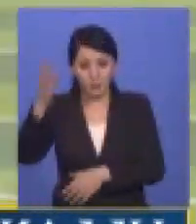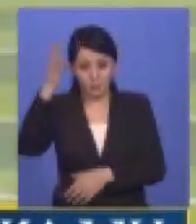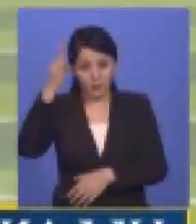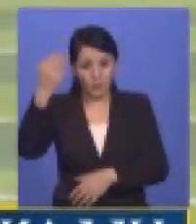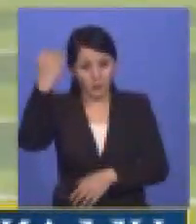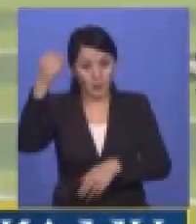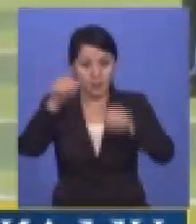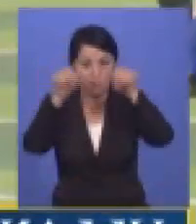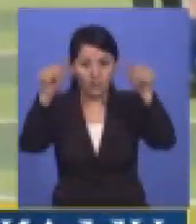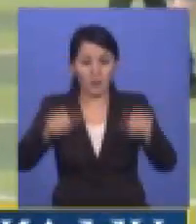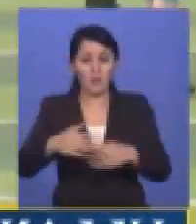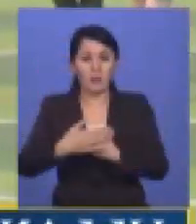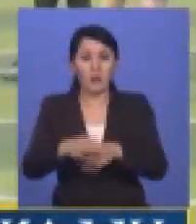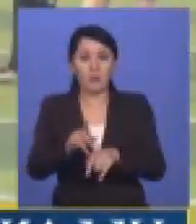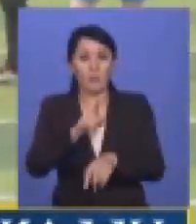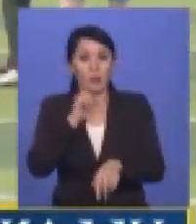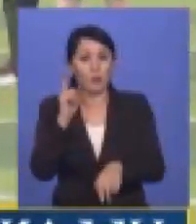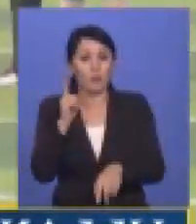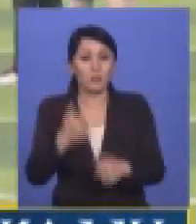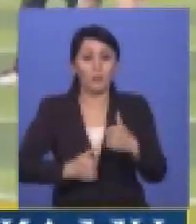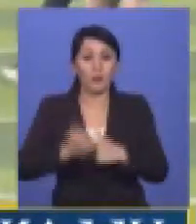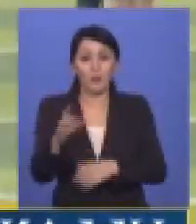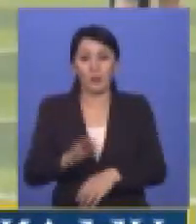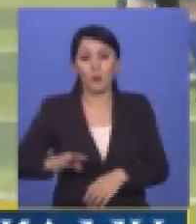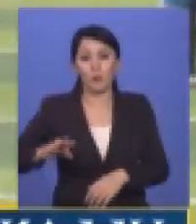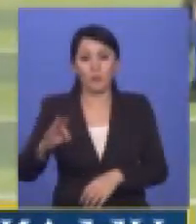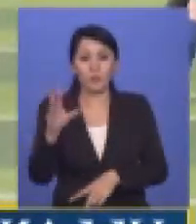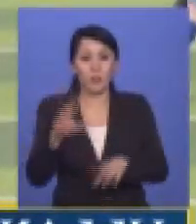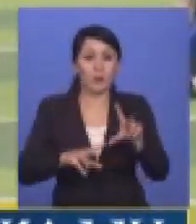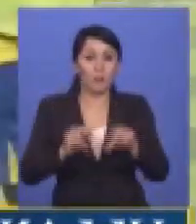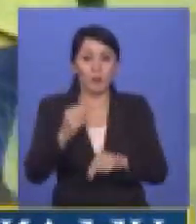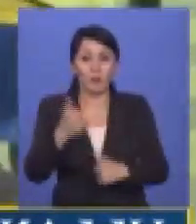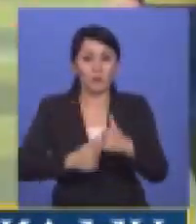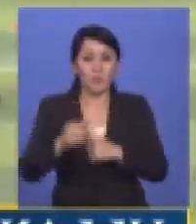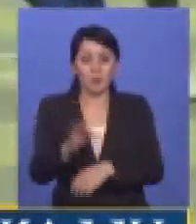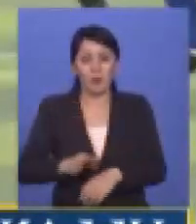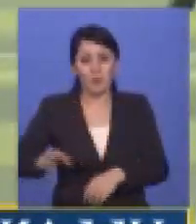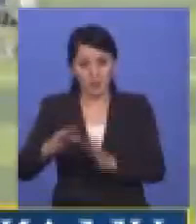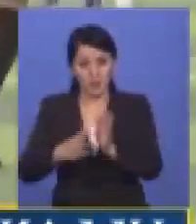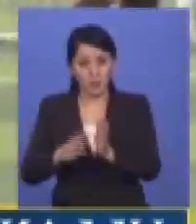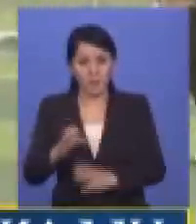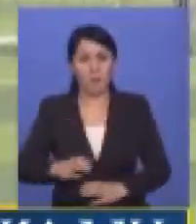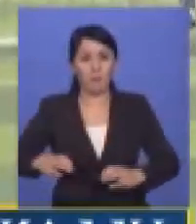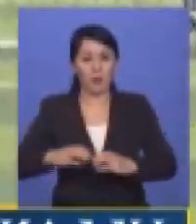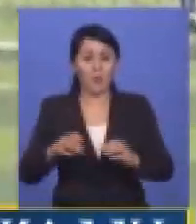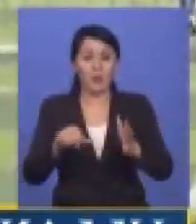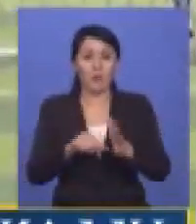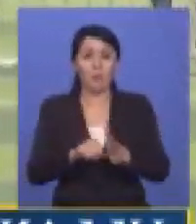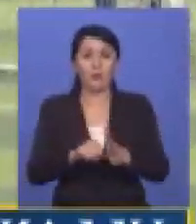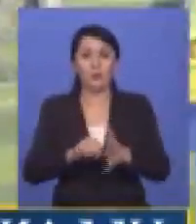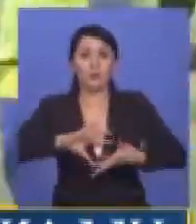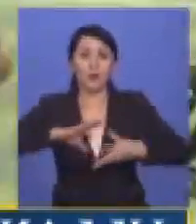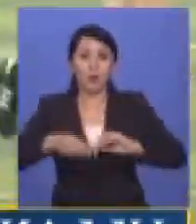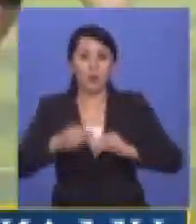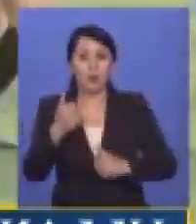мақсатында Петропавлда жасөспірімдер арасында футболдан облыстық чемпионат өтті. Жарысқа облыс бойынша 9 команда қатысты. Бүгін турнирдің